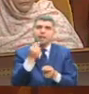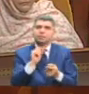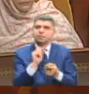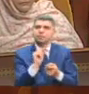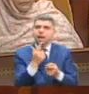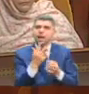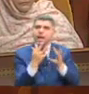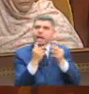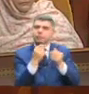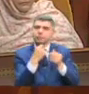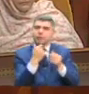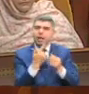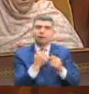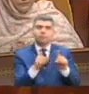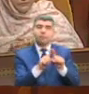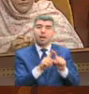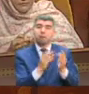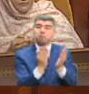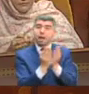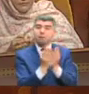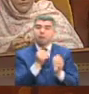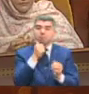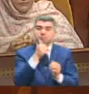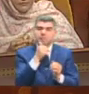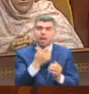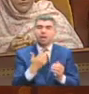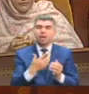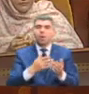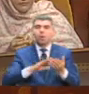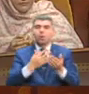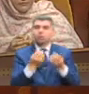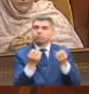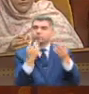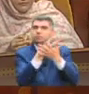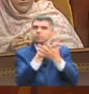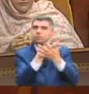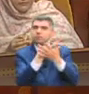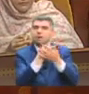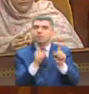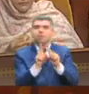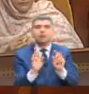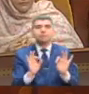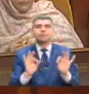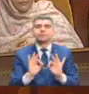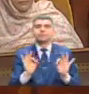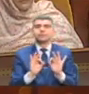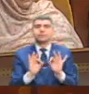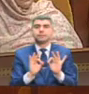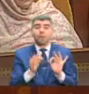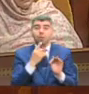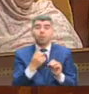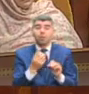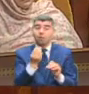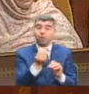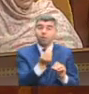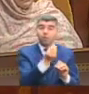في المعايير ديال الجوده ولا في الكفاءات اللي يمكن تدرس ابناء وبنات